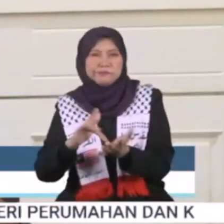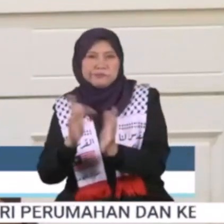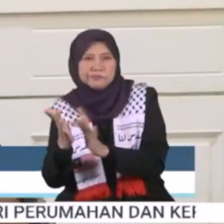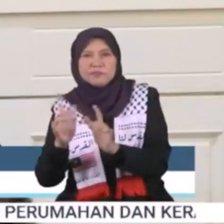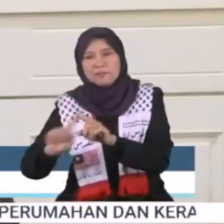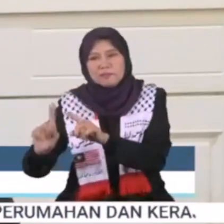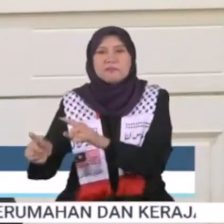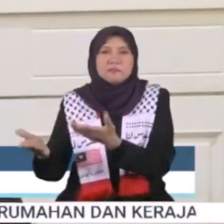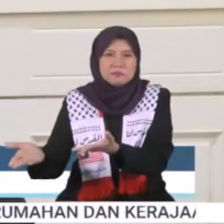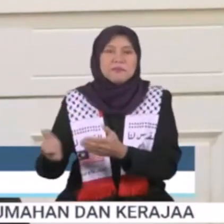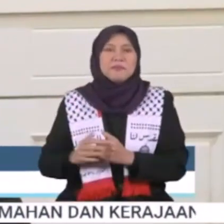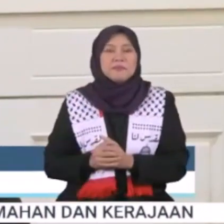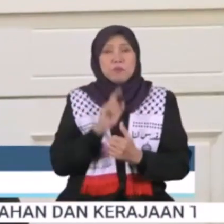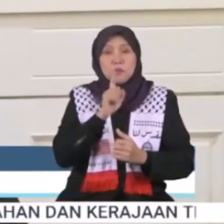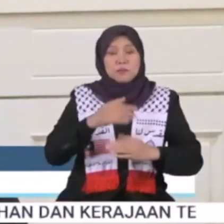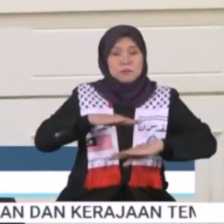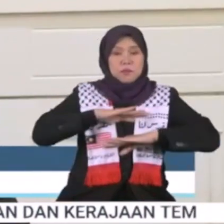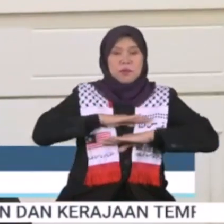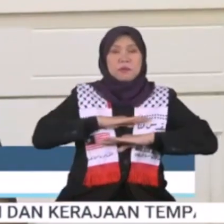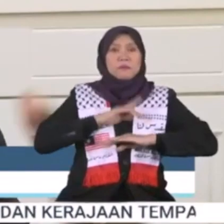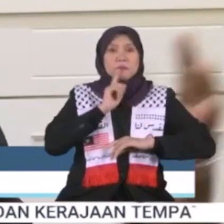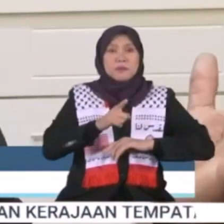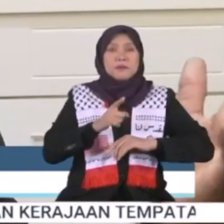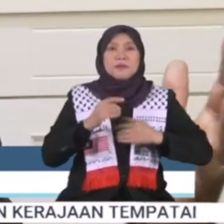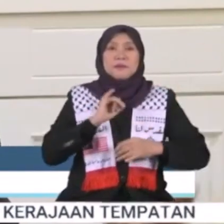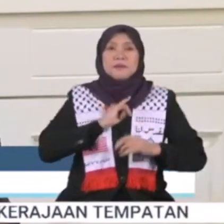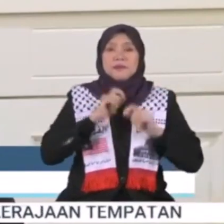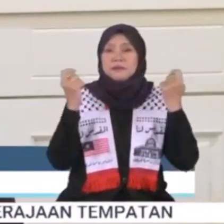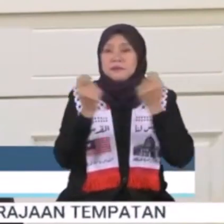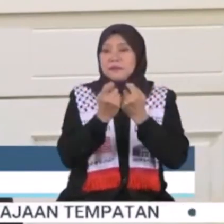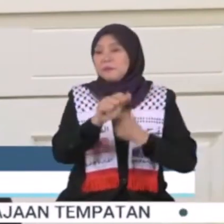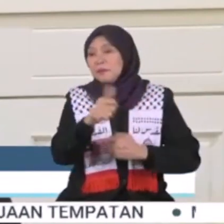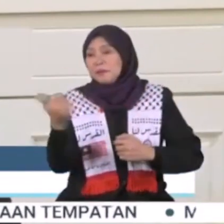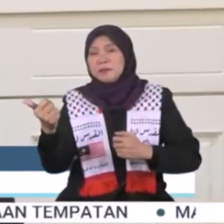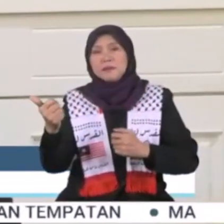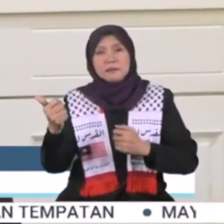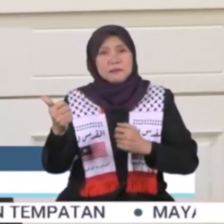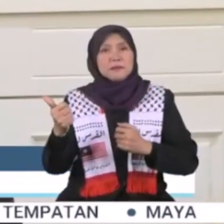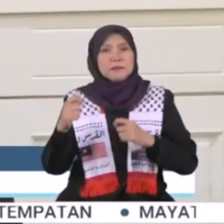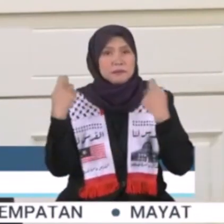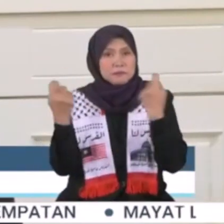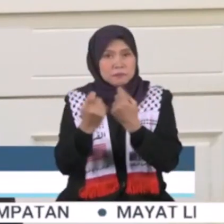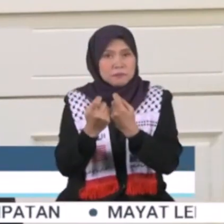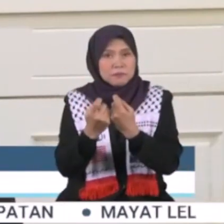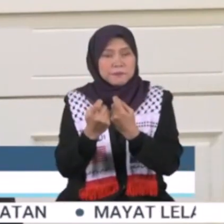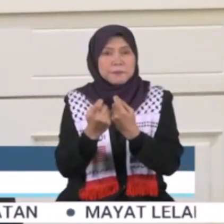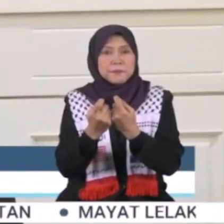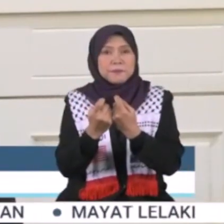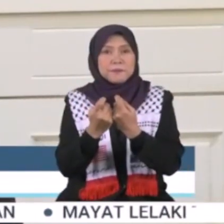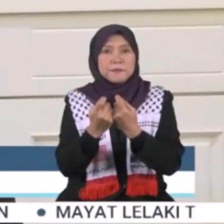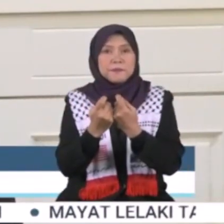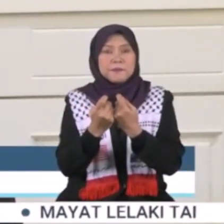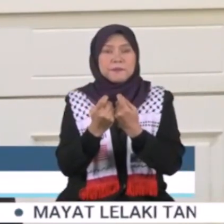yakinlah. Itu satu kepuasan yang besar lah. Saya dan juga tim yang lain dan juga JNC yang lain,